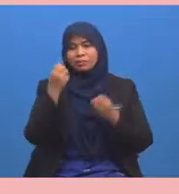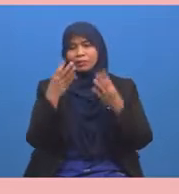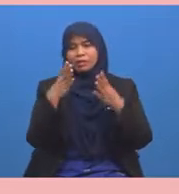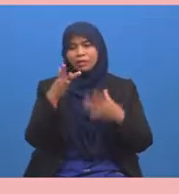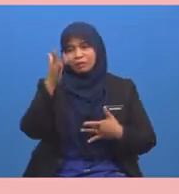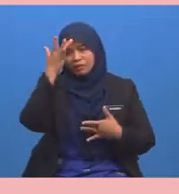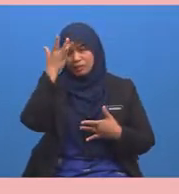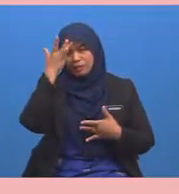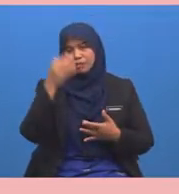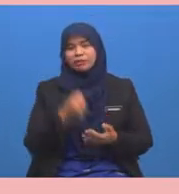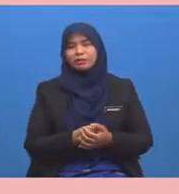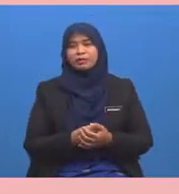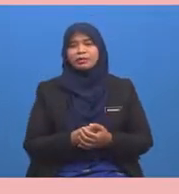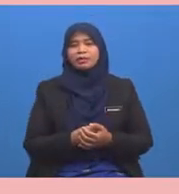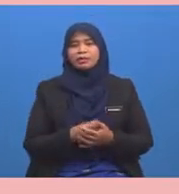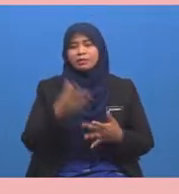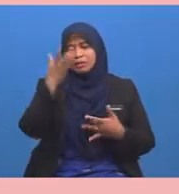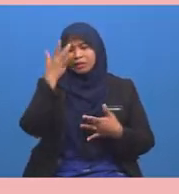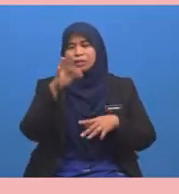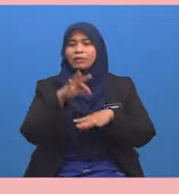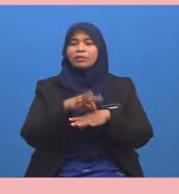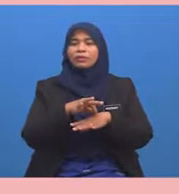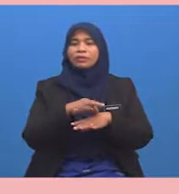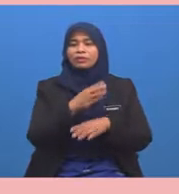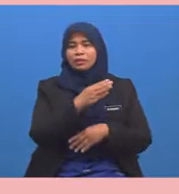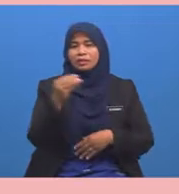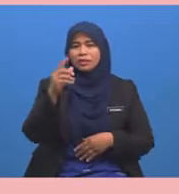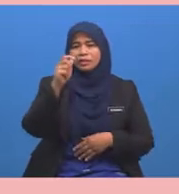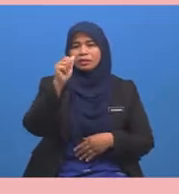seperti dehidrasi, penyakit kulit serta taun.